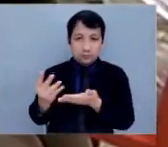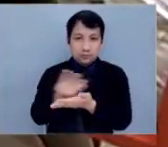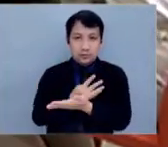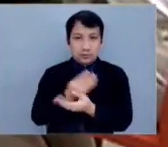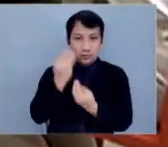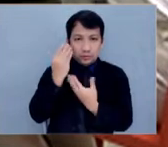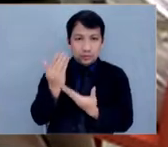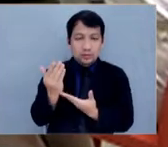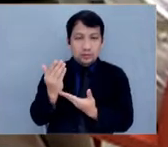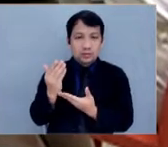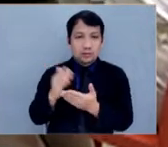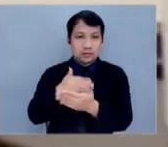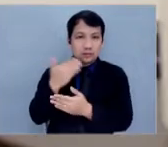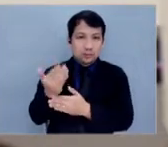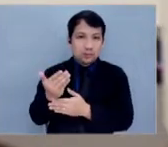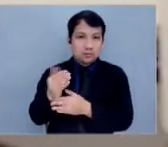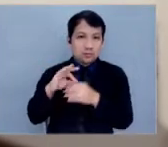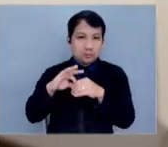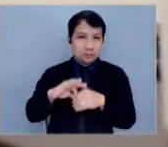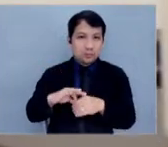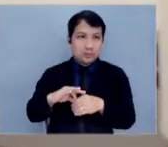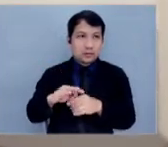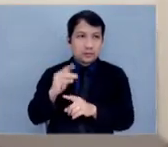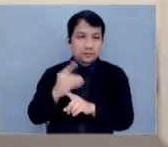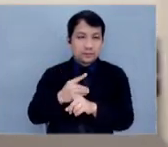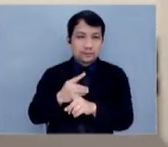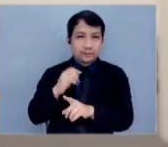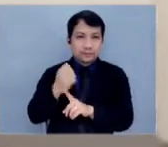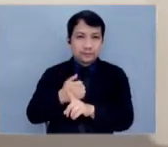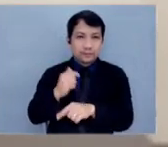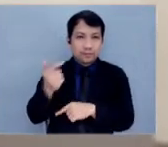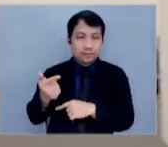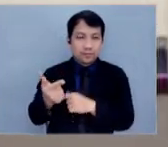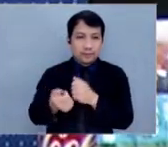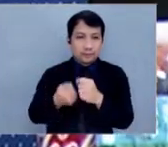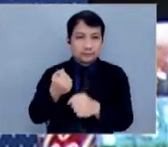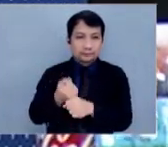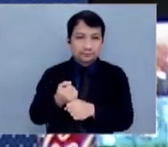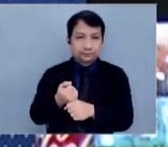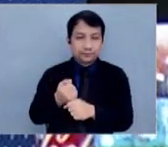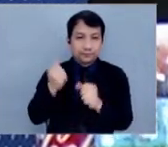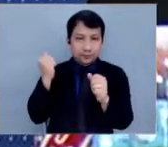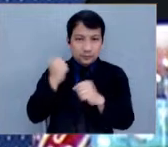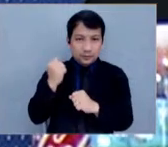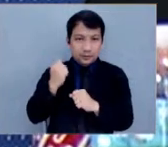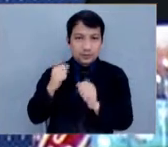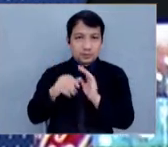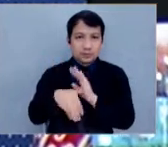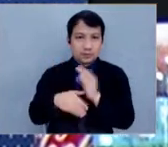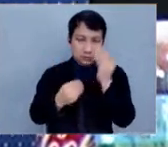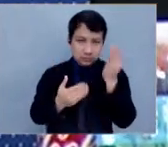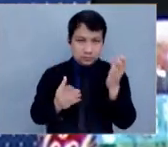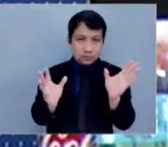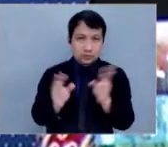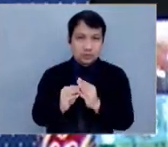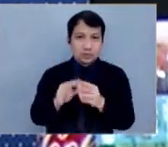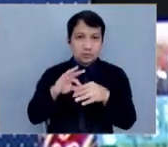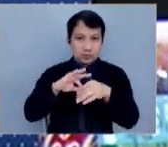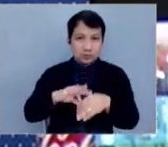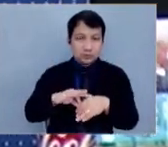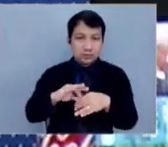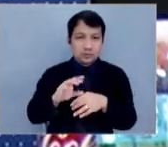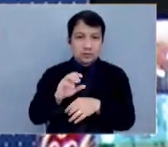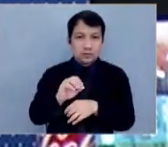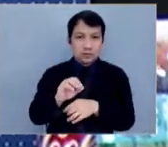ang enrollment ng mga botante sa Disyembre o Enero ng susunod na taon. Umaasa naman ang Comelec na mas maraming botante overseas ang boboto